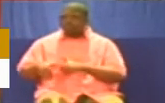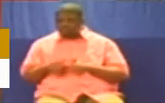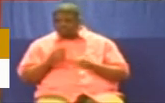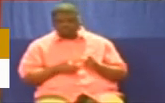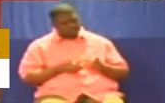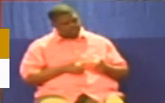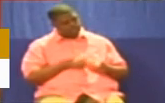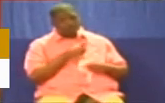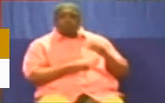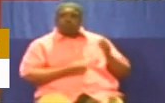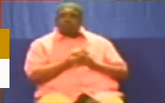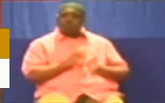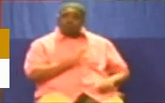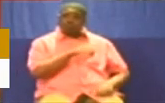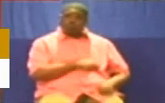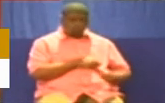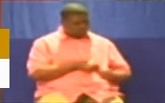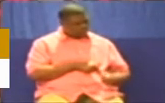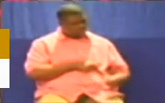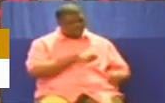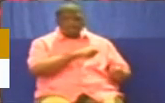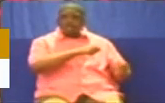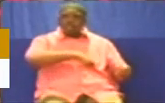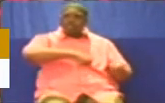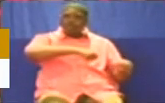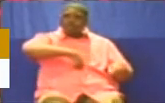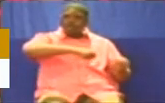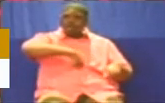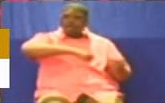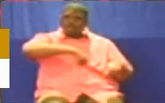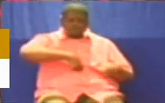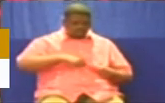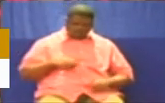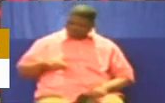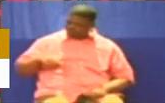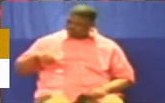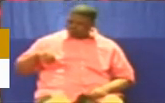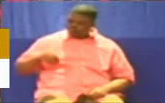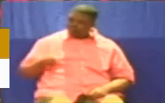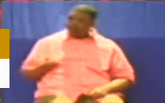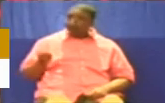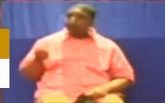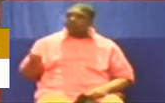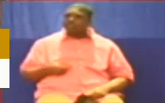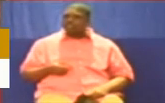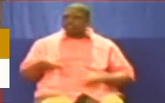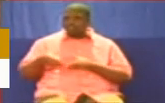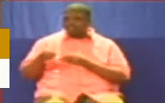katika wale wanaotoka katika mikoa inayolima ufuta. Mheshimiwa Spika, kikao hicho kilikaa